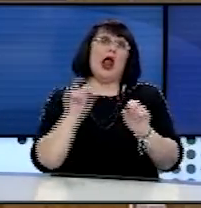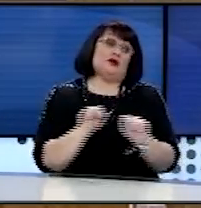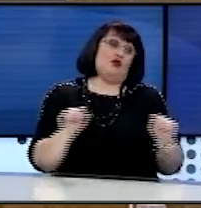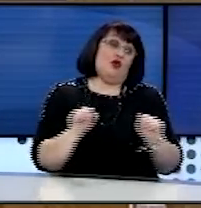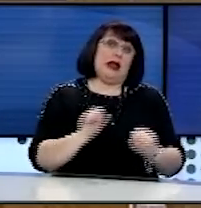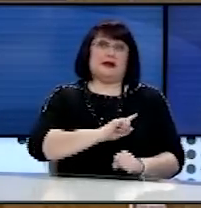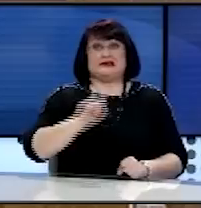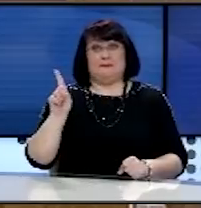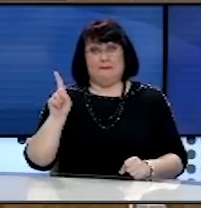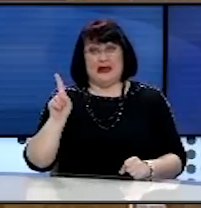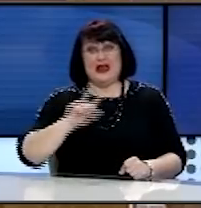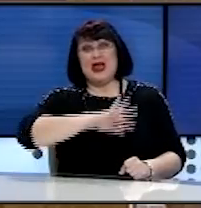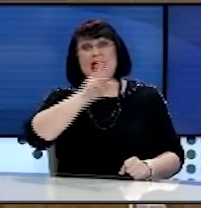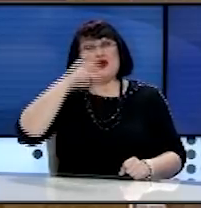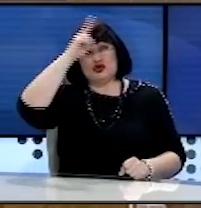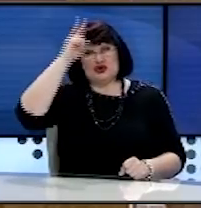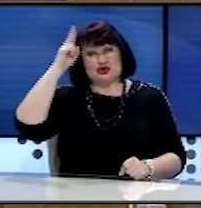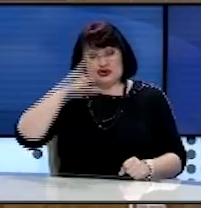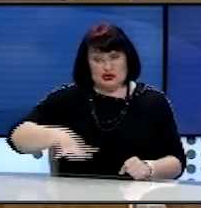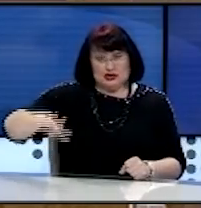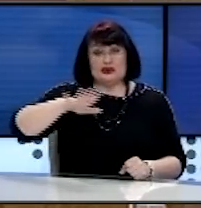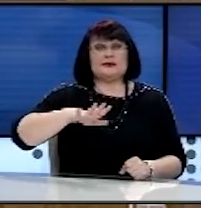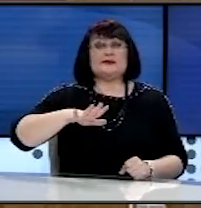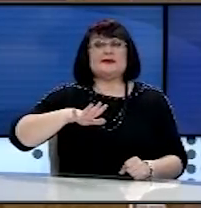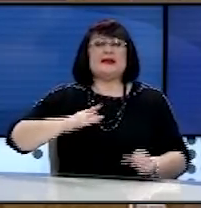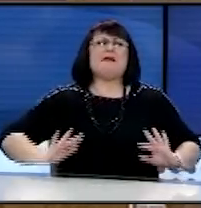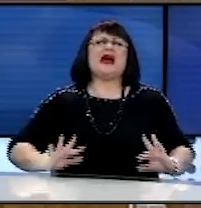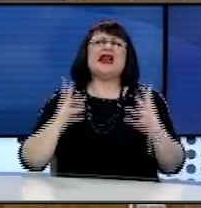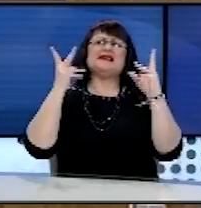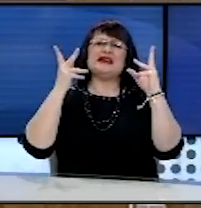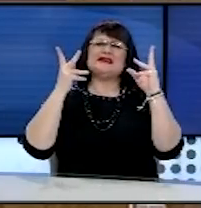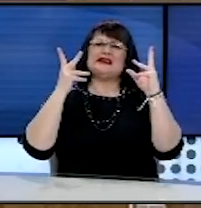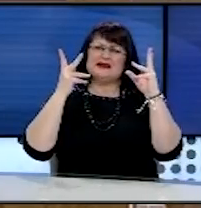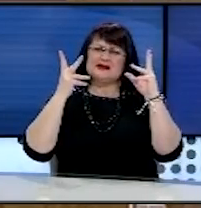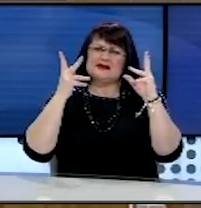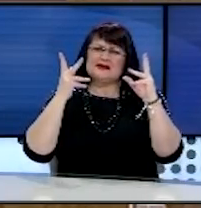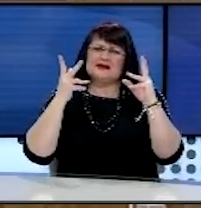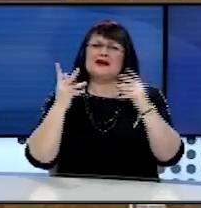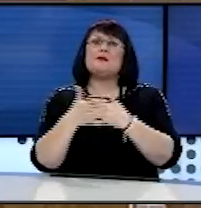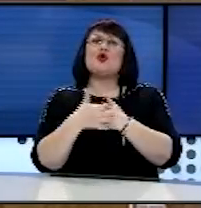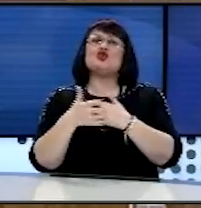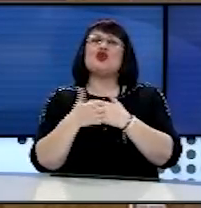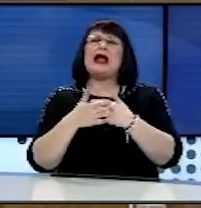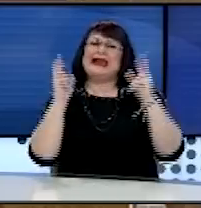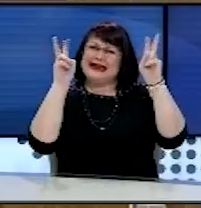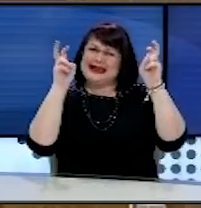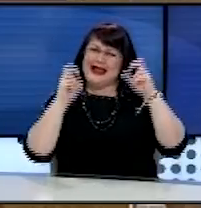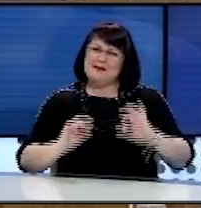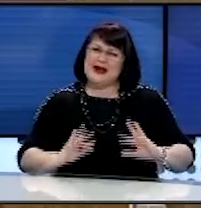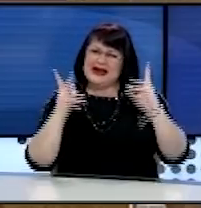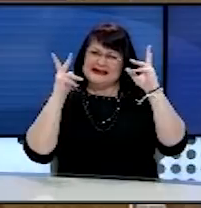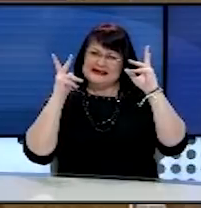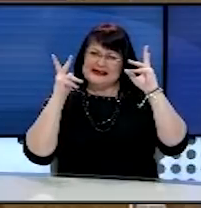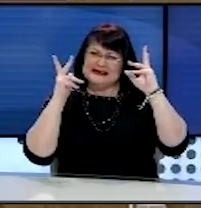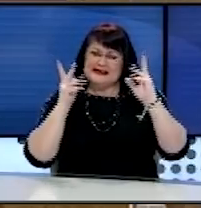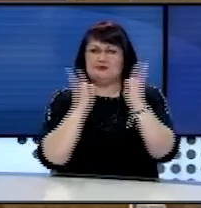τρομοκρατία, μέχρι την Αραβική Άνοιξη και την Πορτοκαλή Επανάσταση που βγήκατε πρώτη-πρώτη να τη χαιρετήσετε.